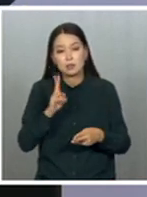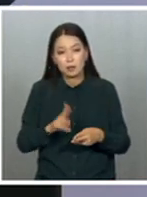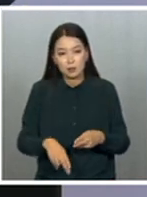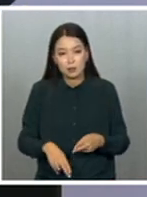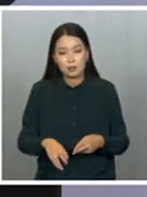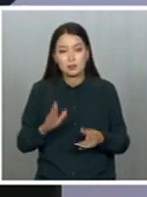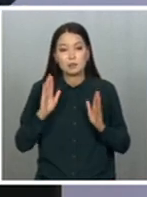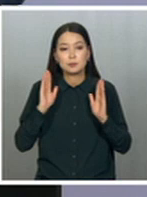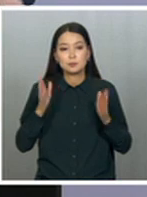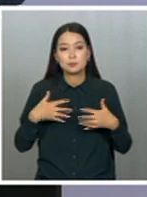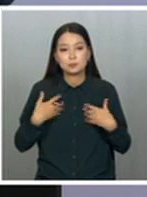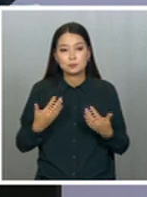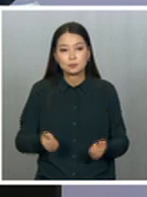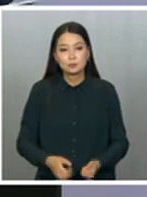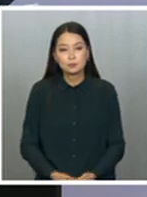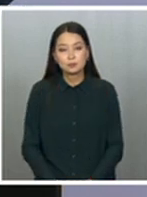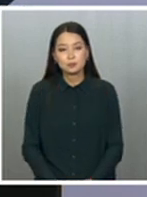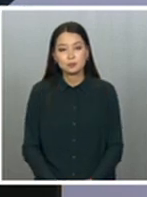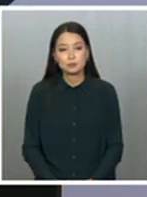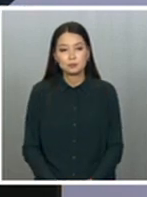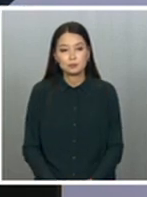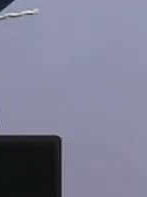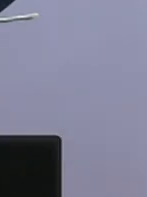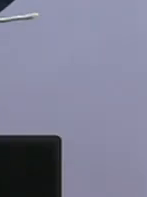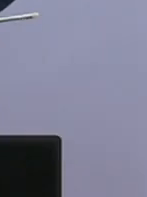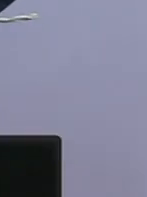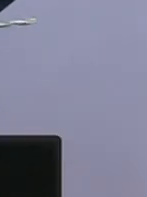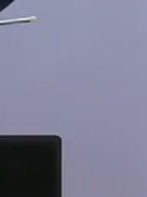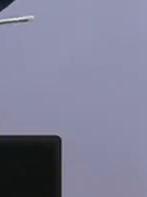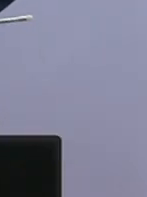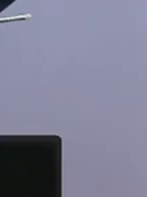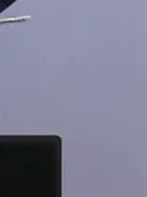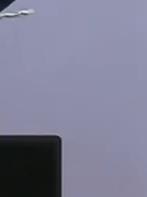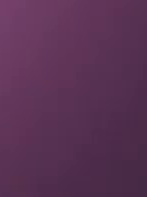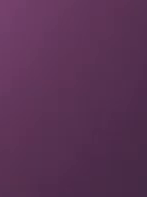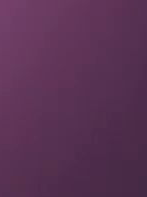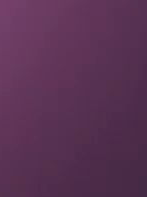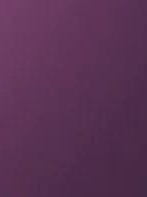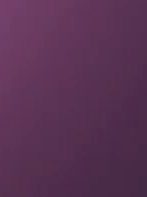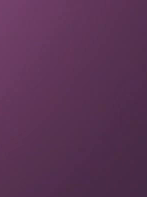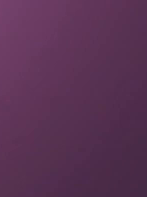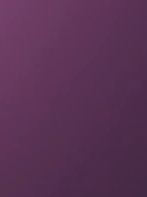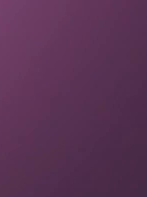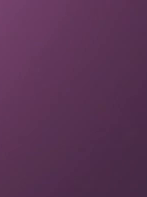сабағымыз тәмамдалды. Білім алаңында жүздескенше, аман, сау болыңыздар.